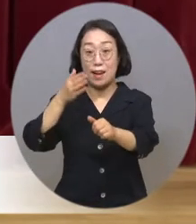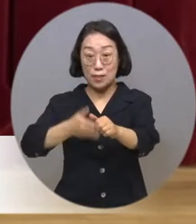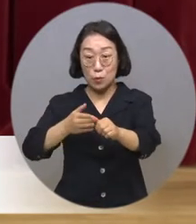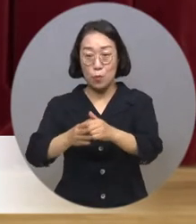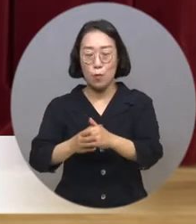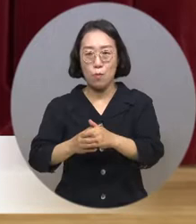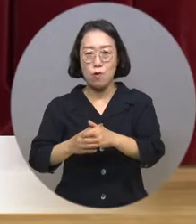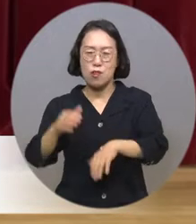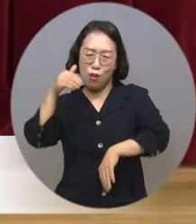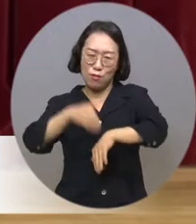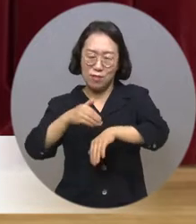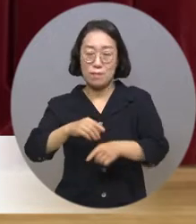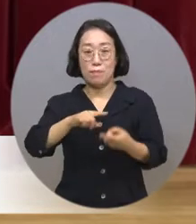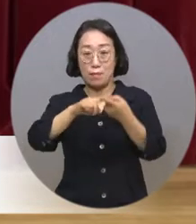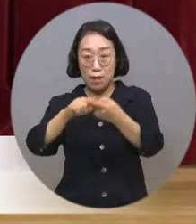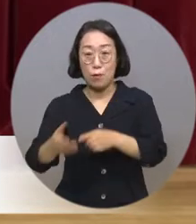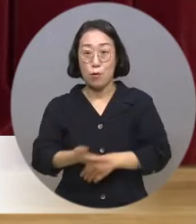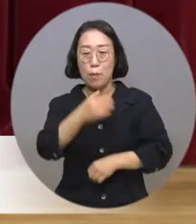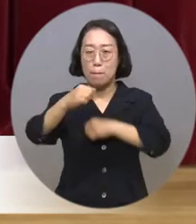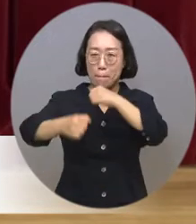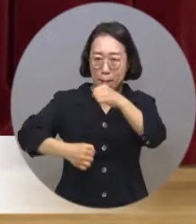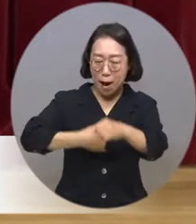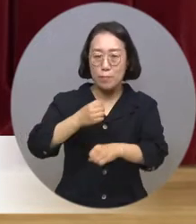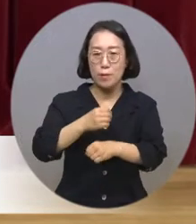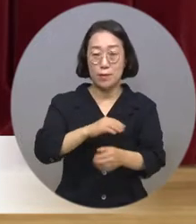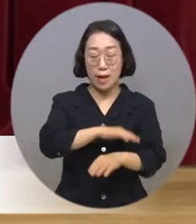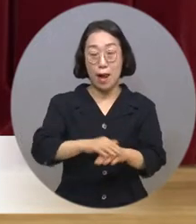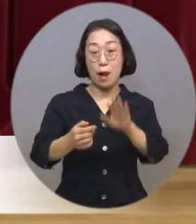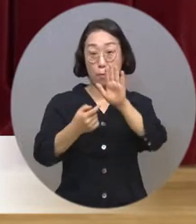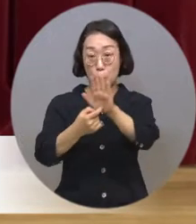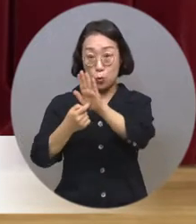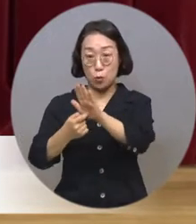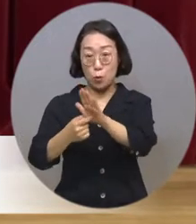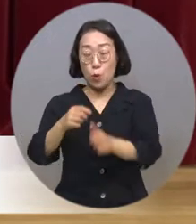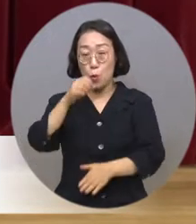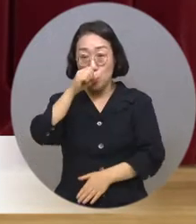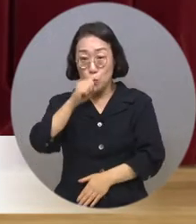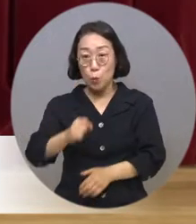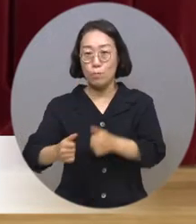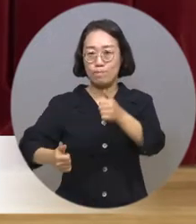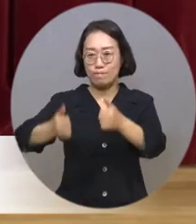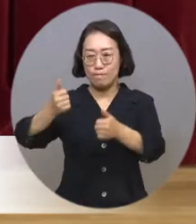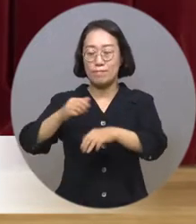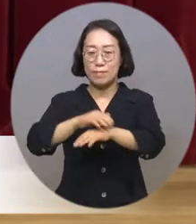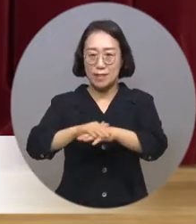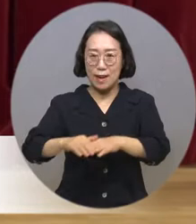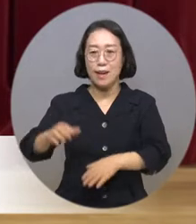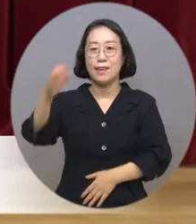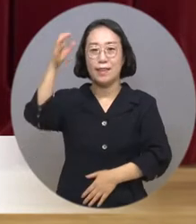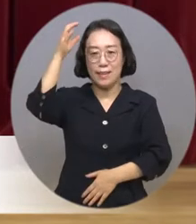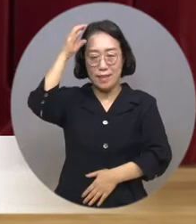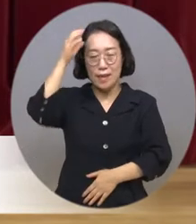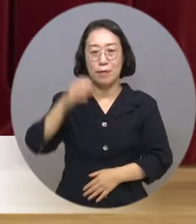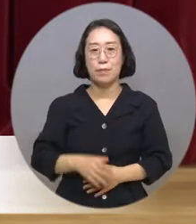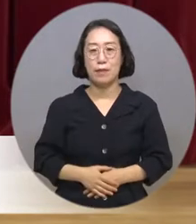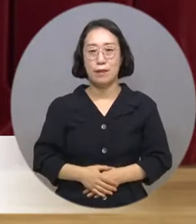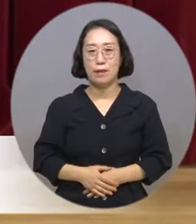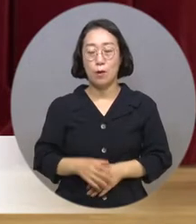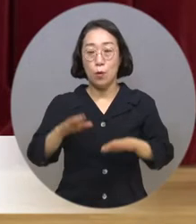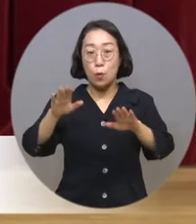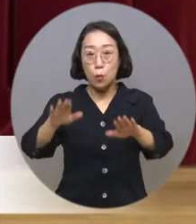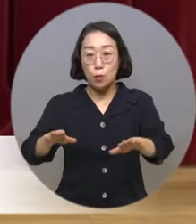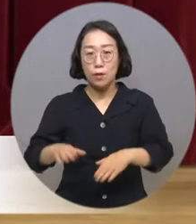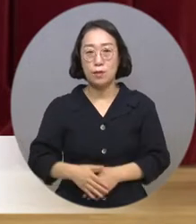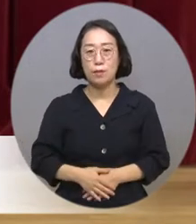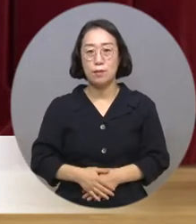닦은 실력 마음껏 발휘하셔서 모두 좋은 성적 거두시기를 바랍니다. 그리고 오늘